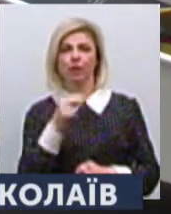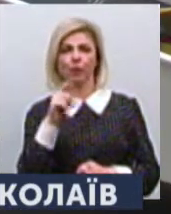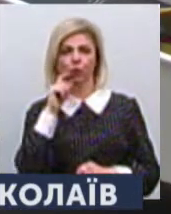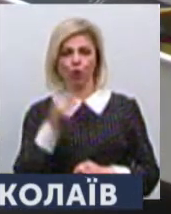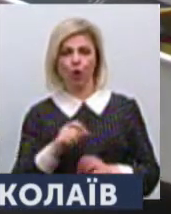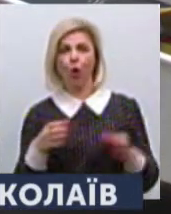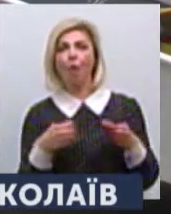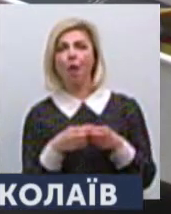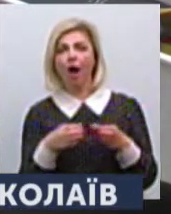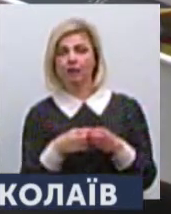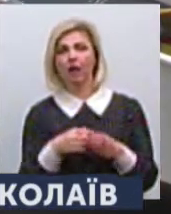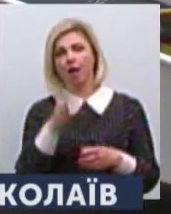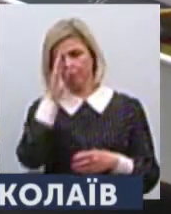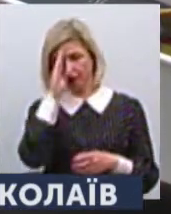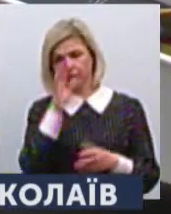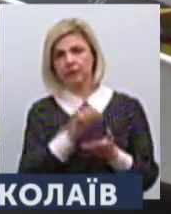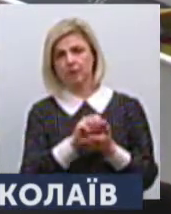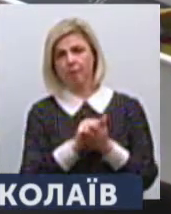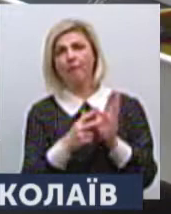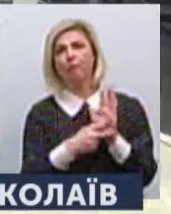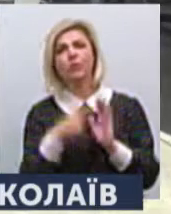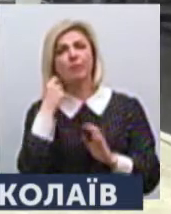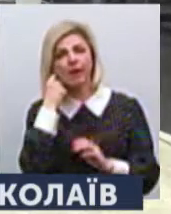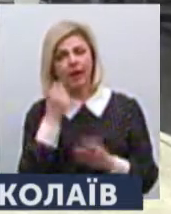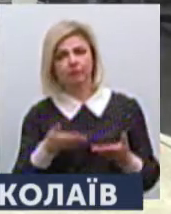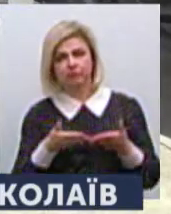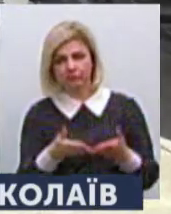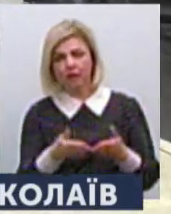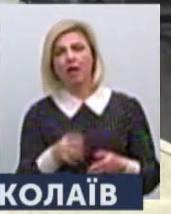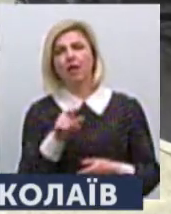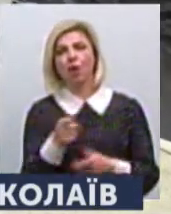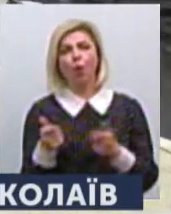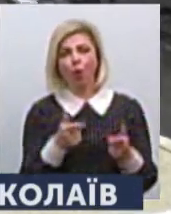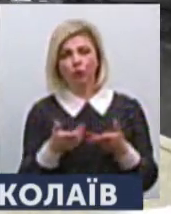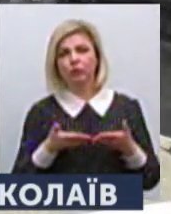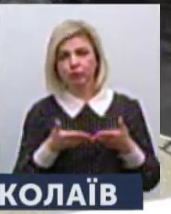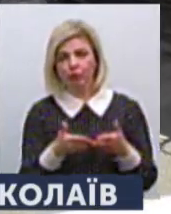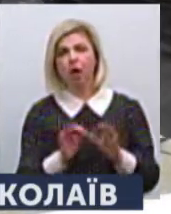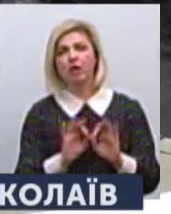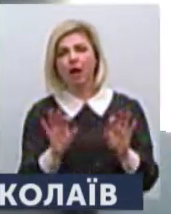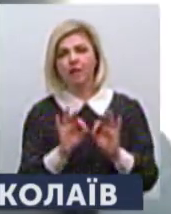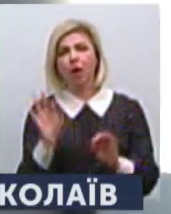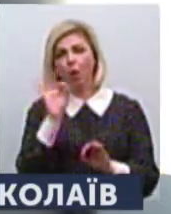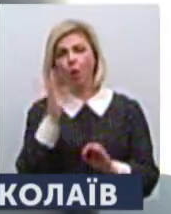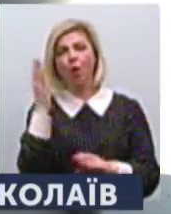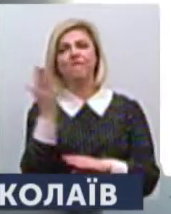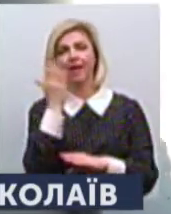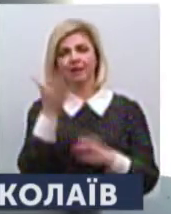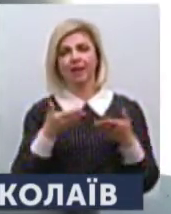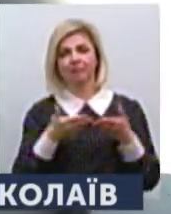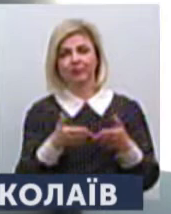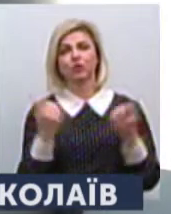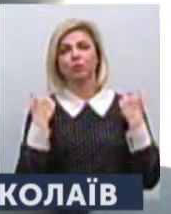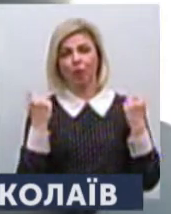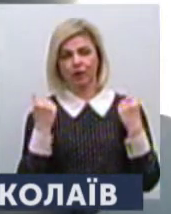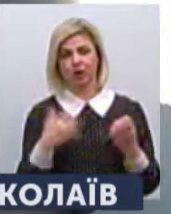гонках. Хлопець займається яхтингом 8 років. Готуючись до спуску на воду, розповідає про переваги вітрильного спорту та свою